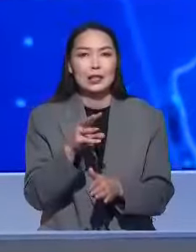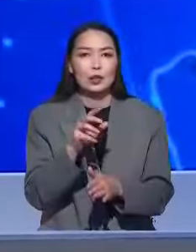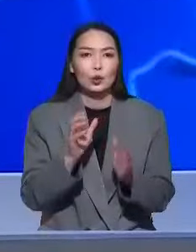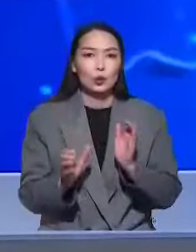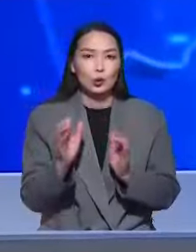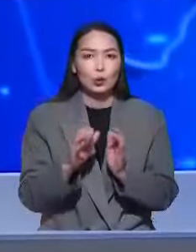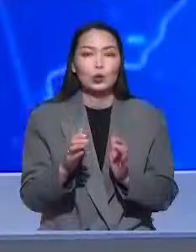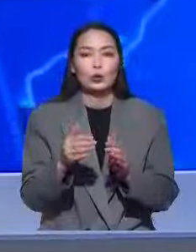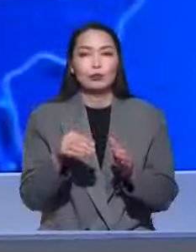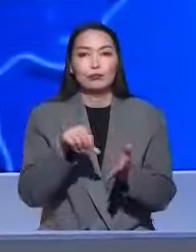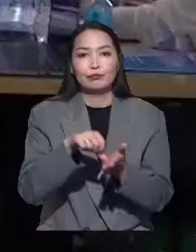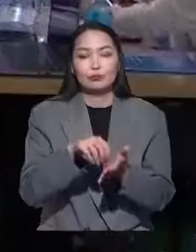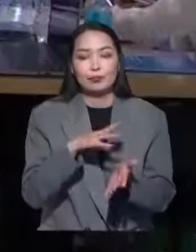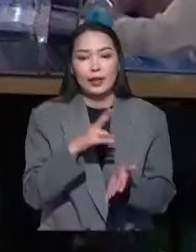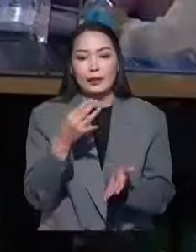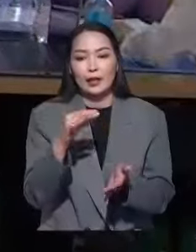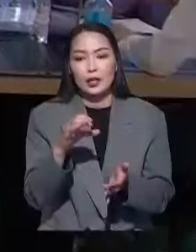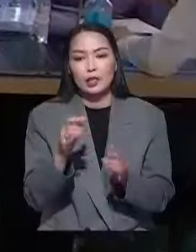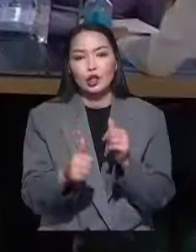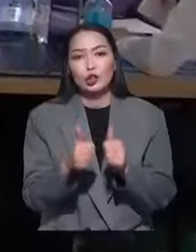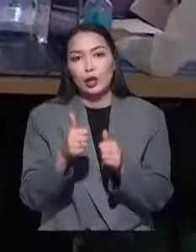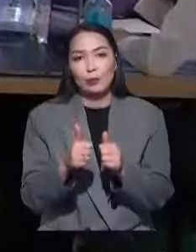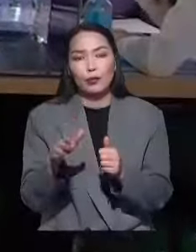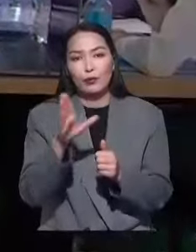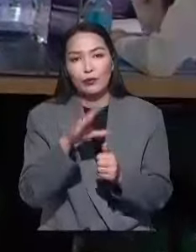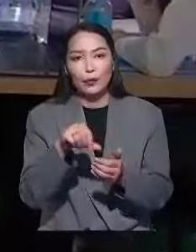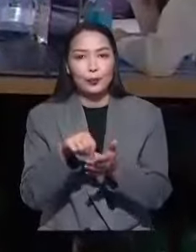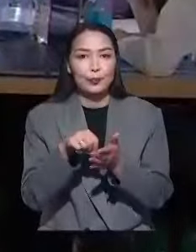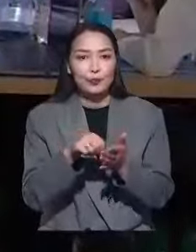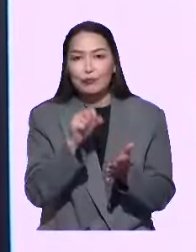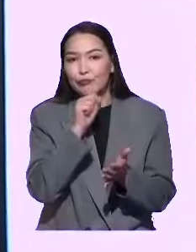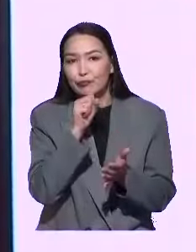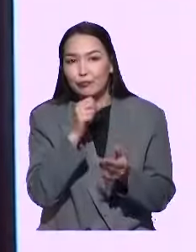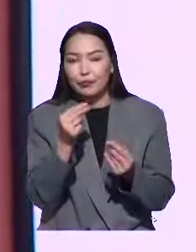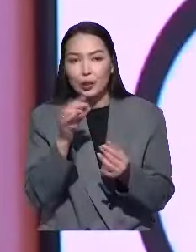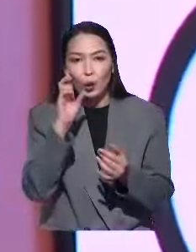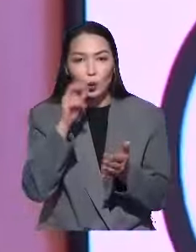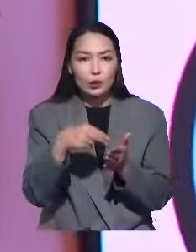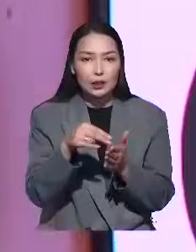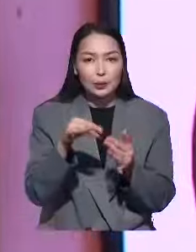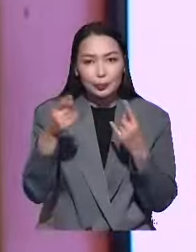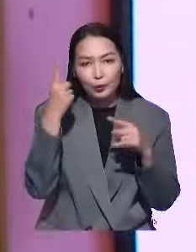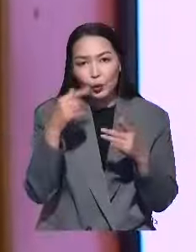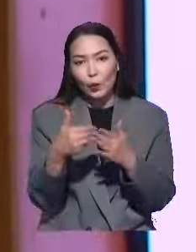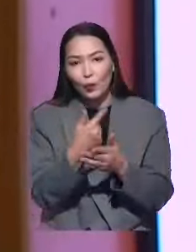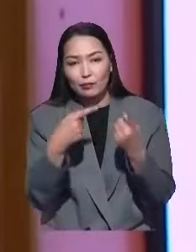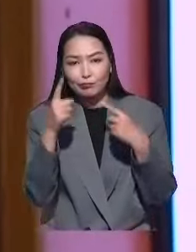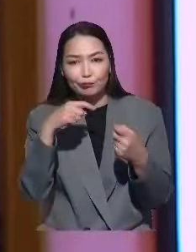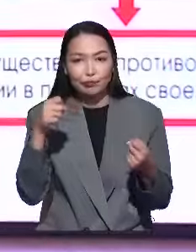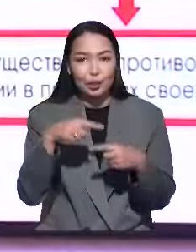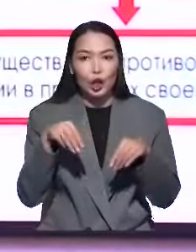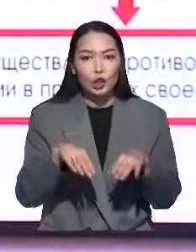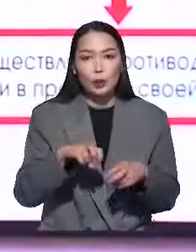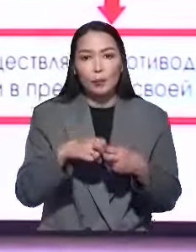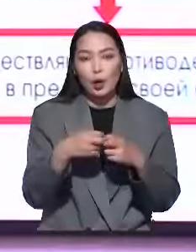участие в кейс-чемпионате. Молодые казахстанцы разбирали ситуации хищения средств при госзакупках и продумывали новые креативные подходы к решению